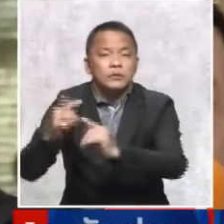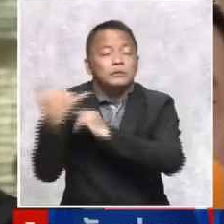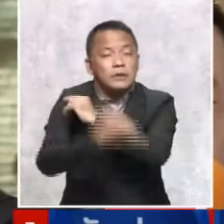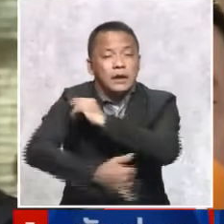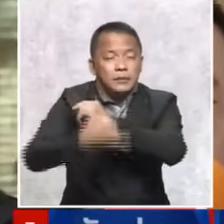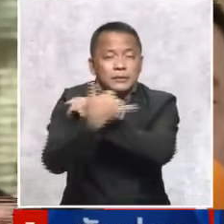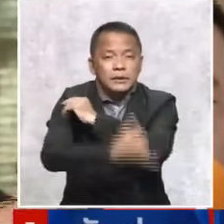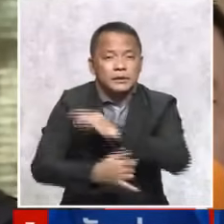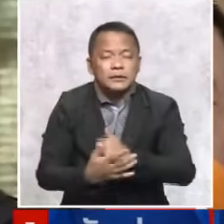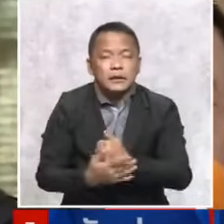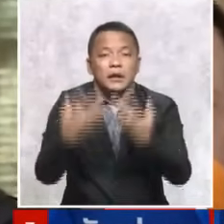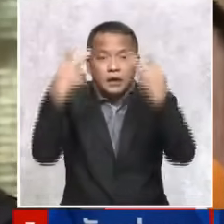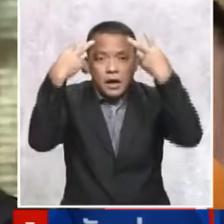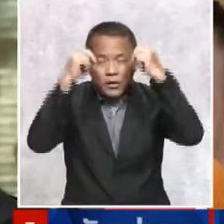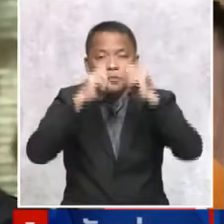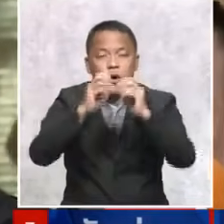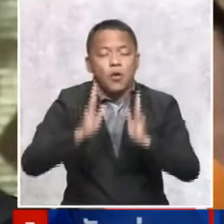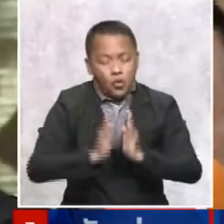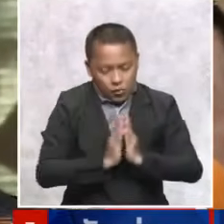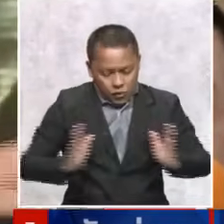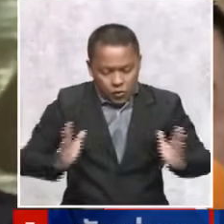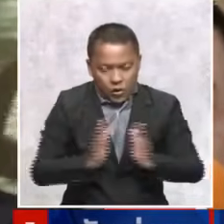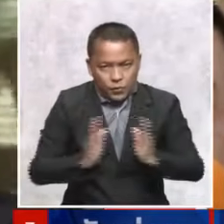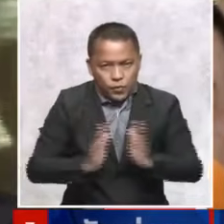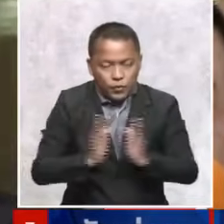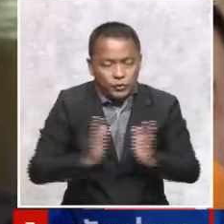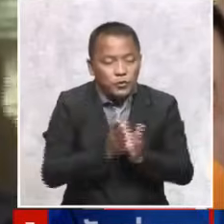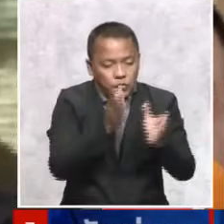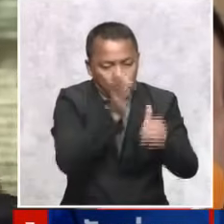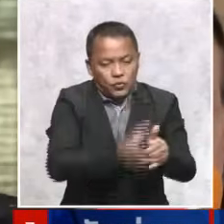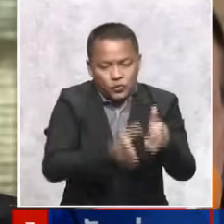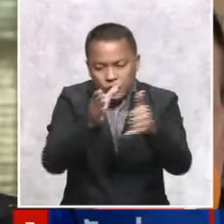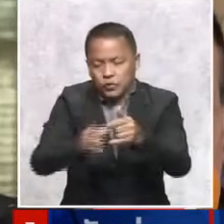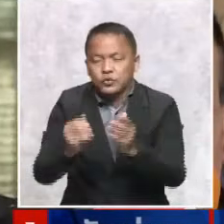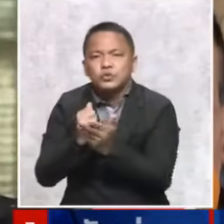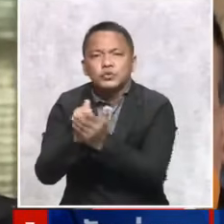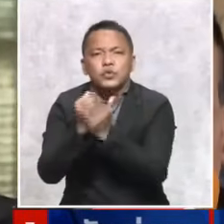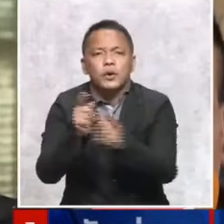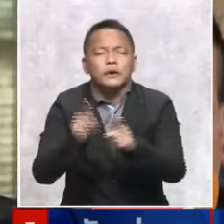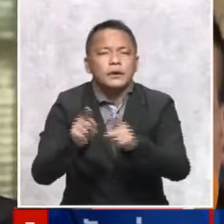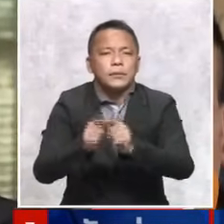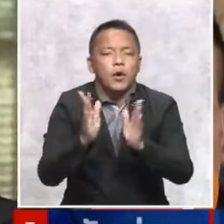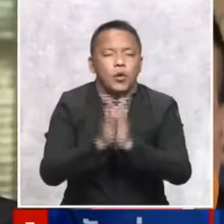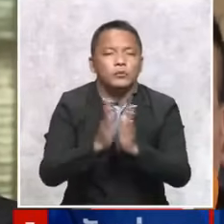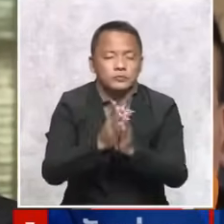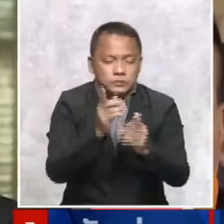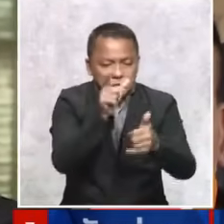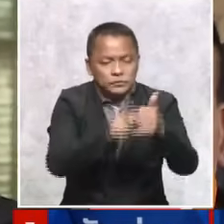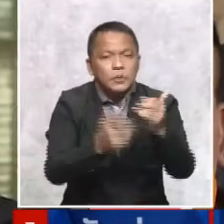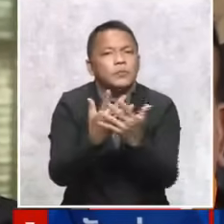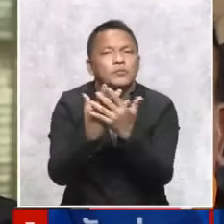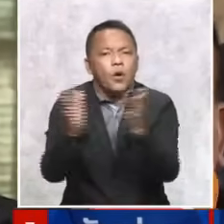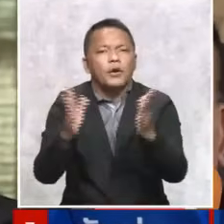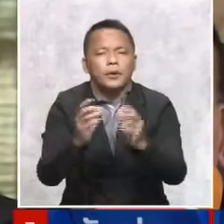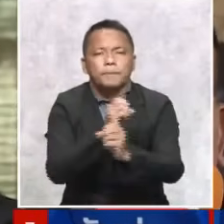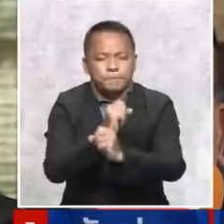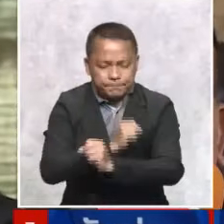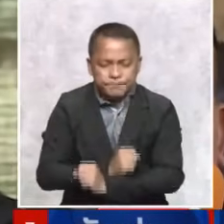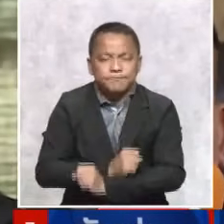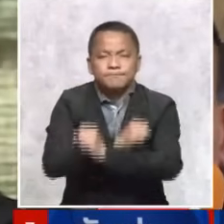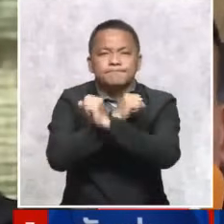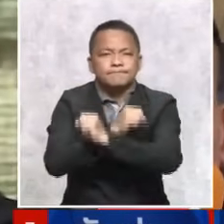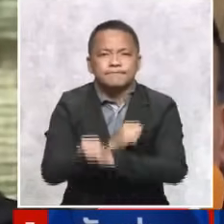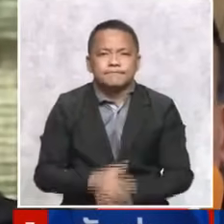ประเทศนายกบอกขอบพระคุณนะคะทุกท่านที่มีส่วนร่วมในการที่จะทำให้ผู้บริสุทธิ์ออกมาได้อย่างปลอดภัย